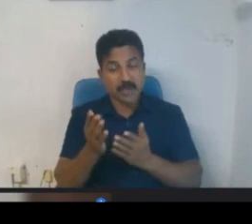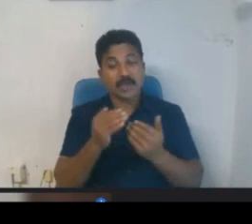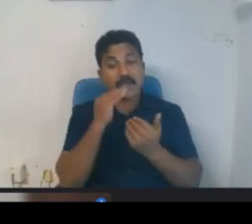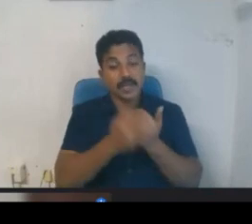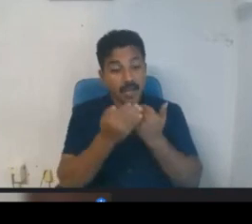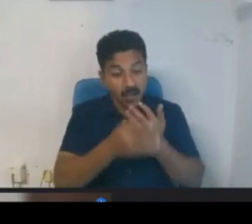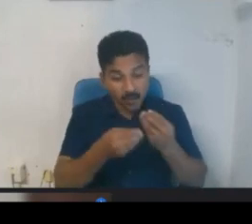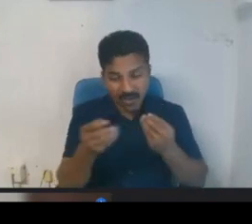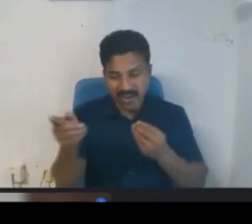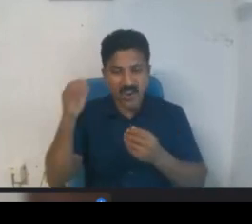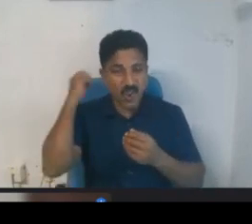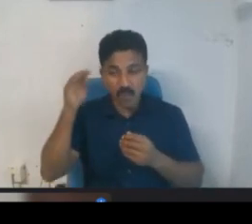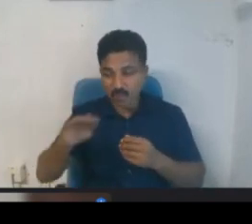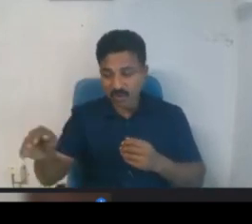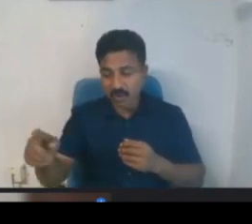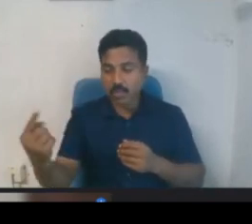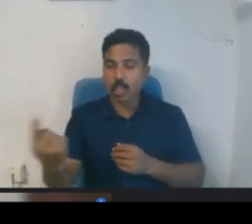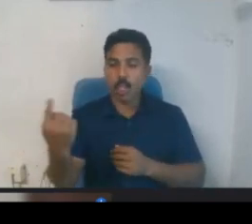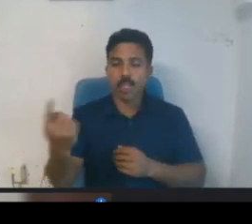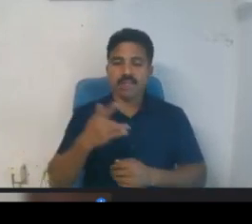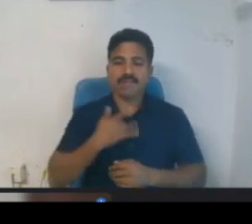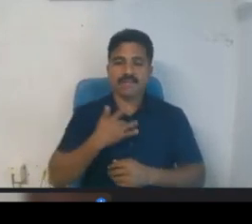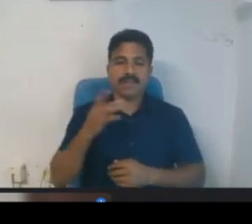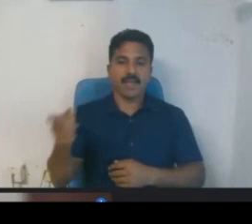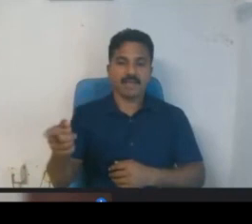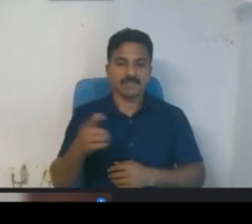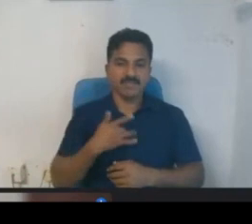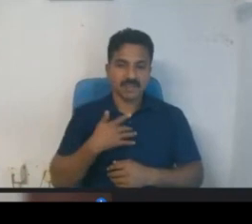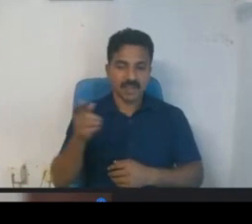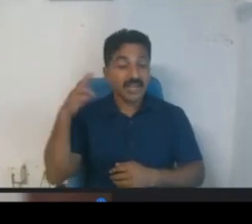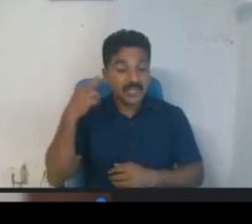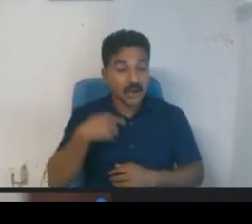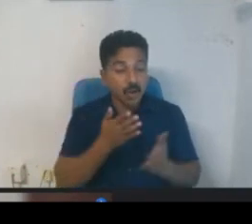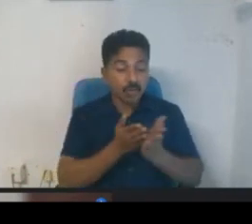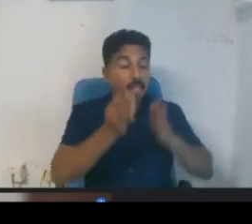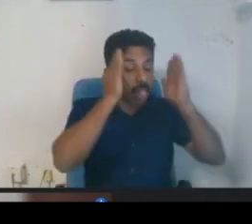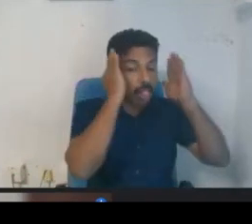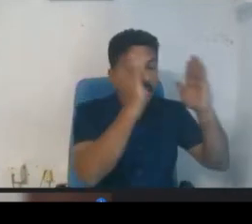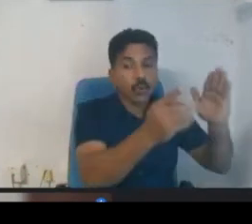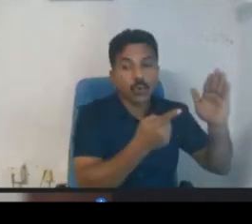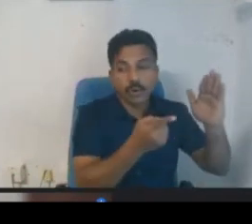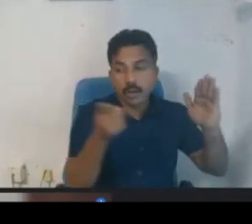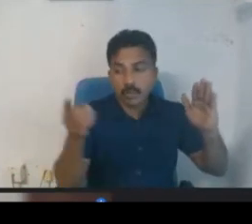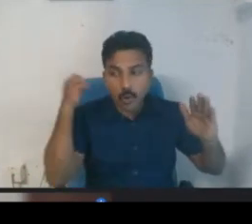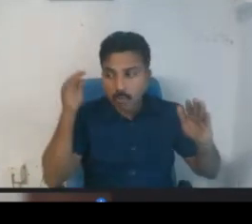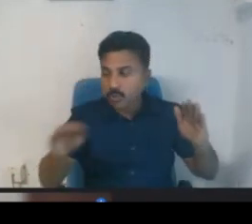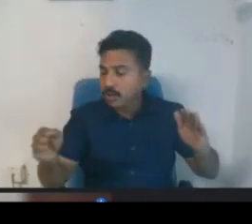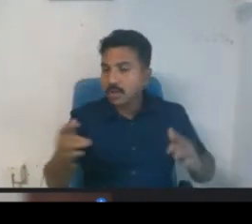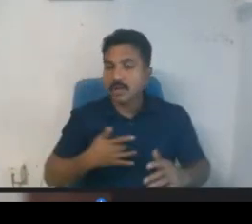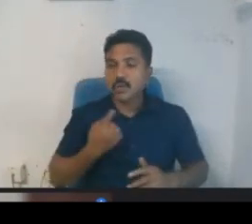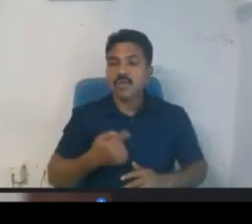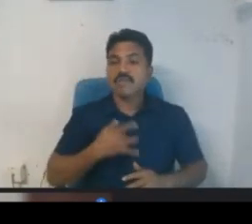പരിചരണ വേണ്ടാത്ത ഒരു കുട്ടിക്ക് ഒറ്റപ്പെടലുകൾ ഉണ്ടാവുക എന്നുള്ളത് സ്വാഭാവികമായിട്ടുള്ള ഒരു കാര്യമാണ്. അത് കുഞ്ഞു തന്നെ പറയാം,